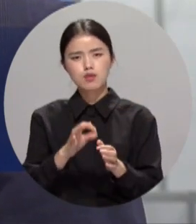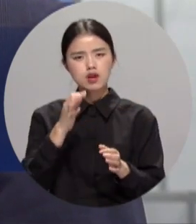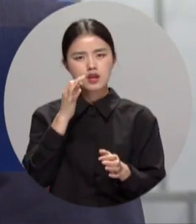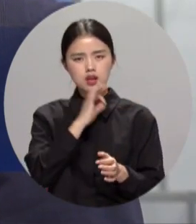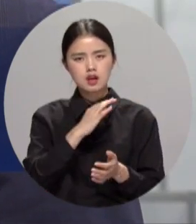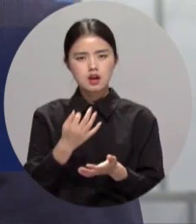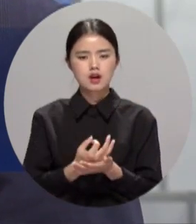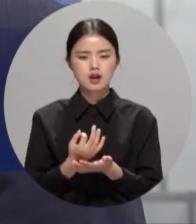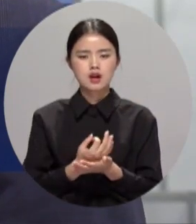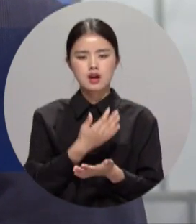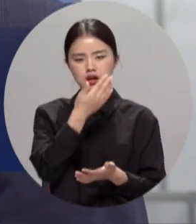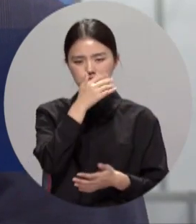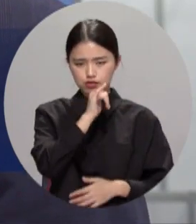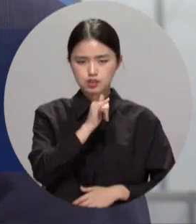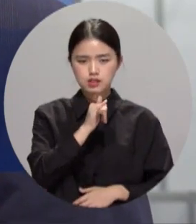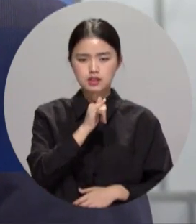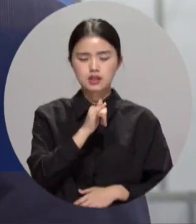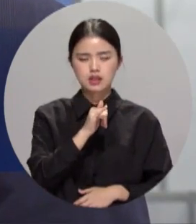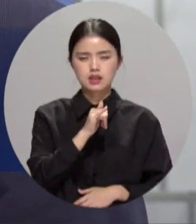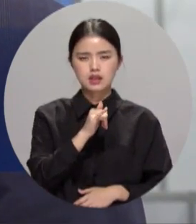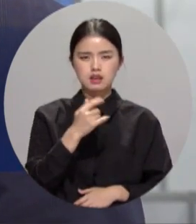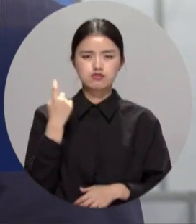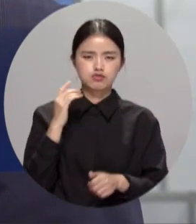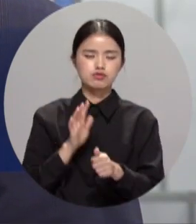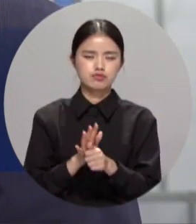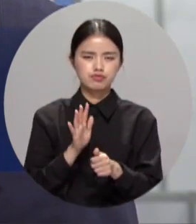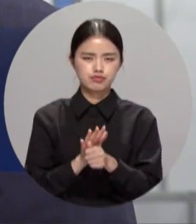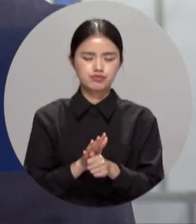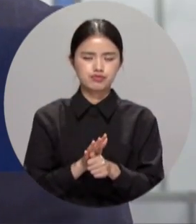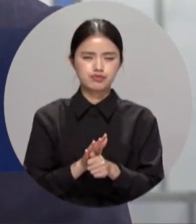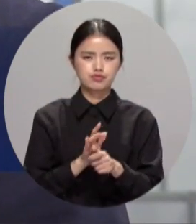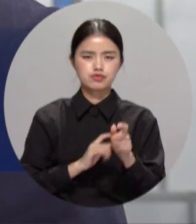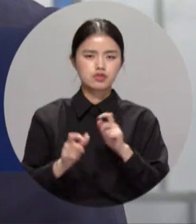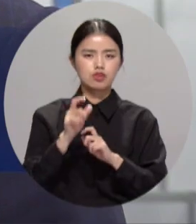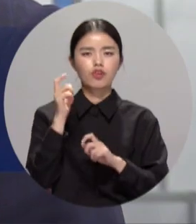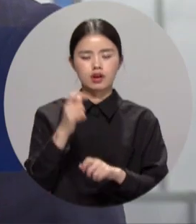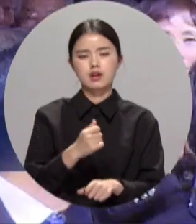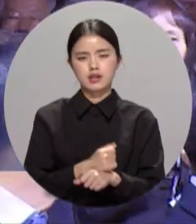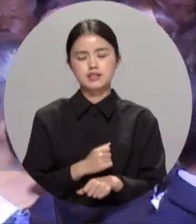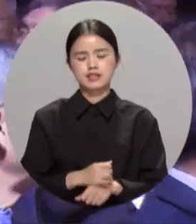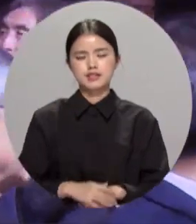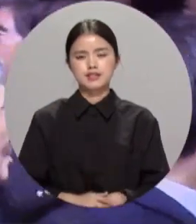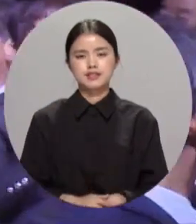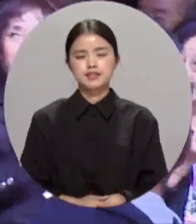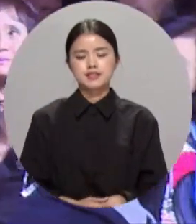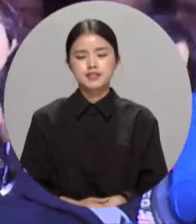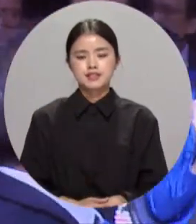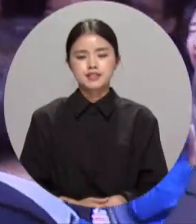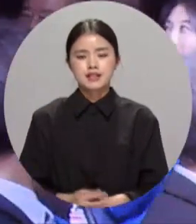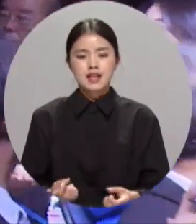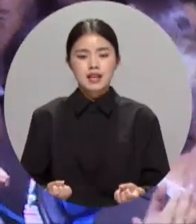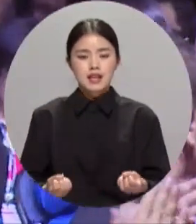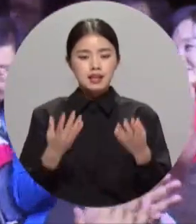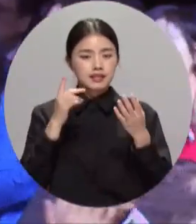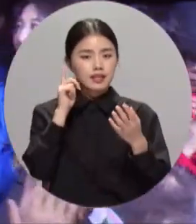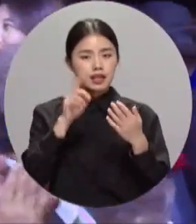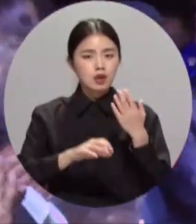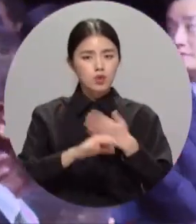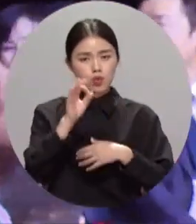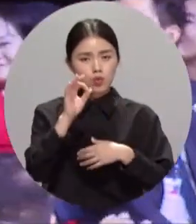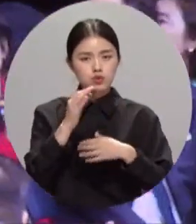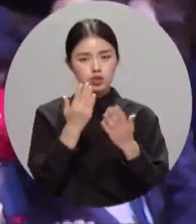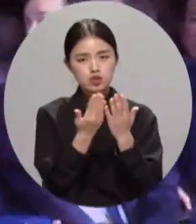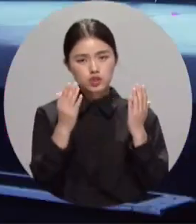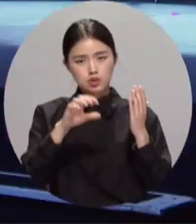성과로 이어나갈 수 있도록 저희가 후속 조치를 계속 강화해 나가도록 하겠습니다. 행사는 내일 오전